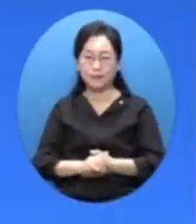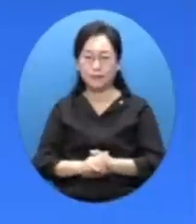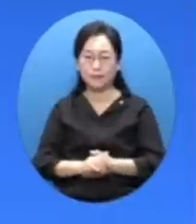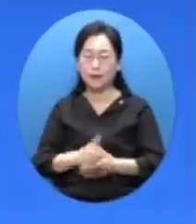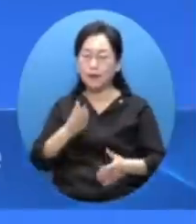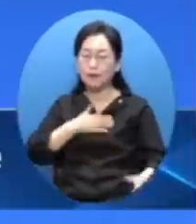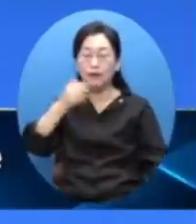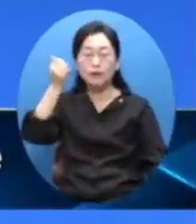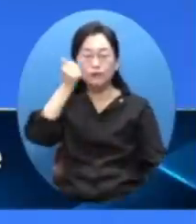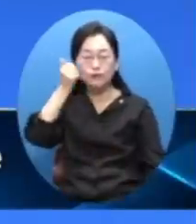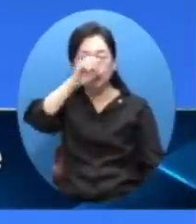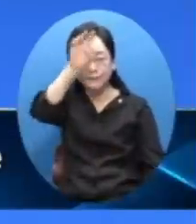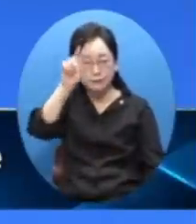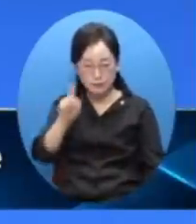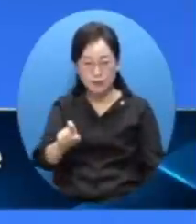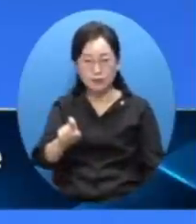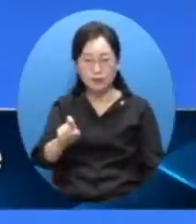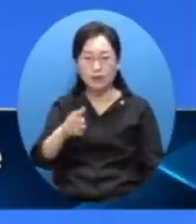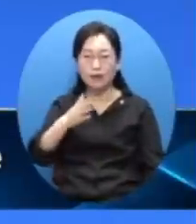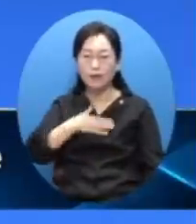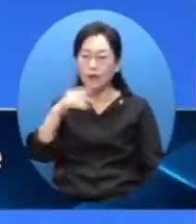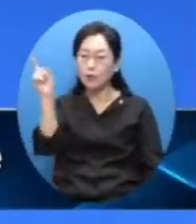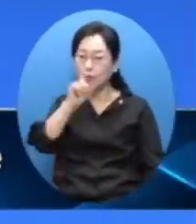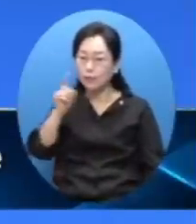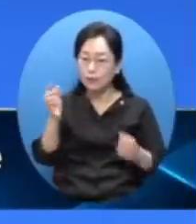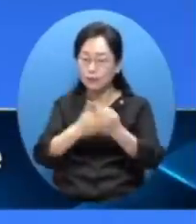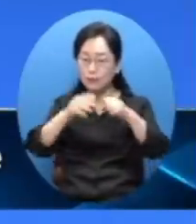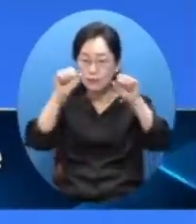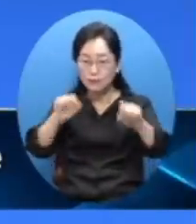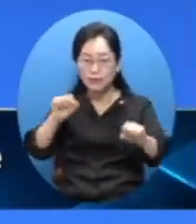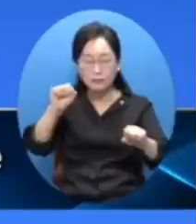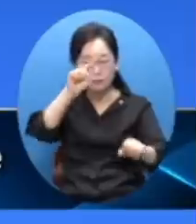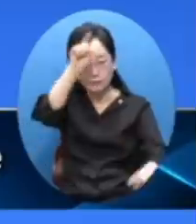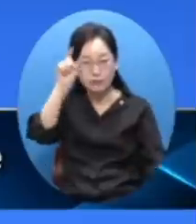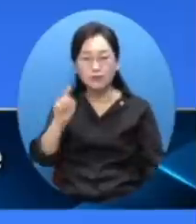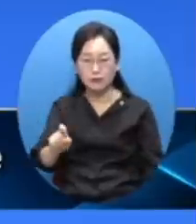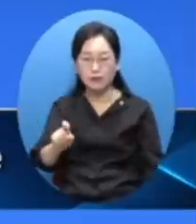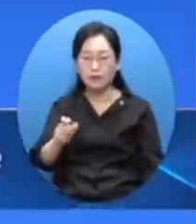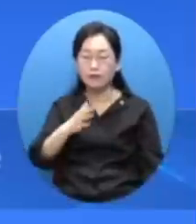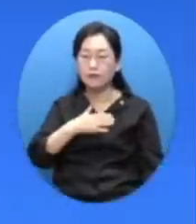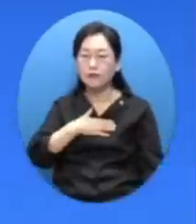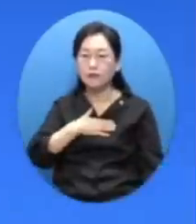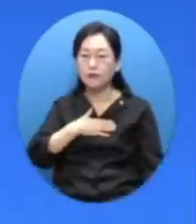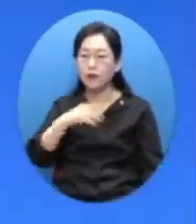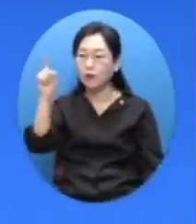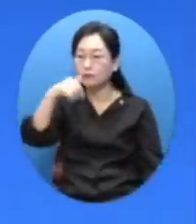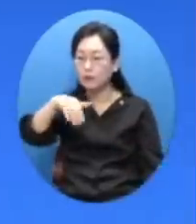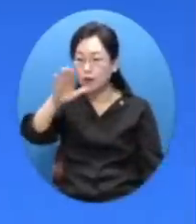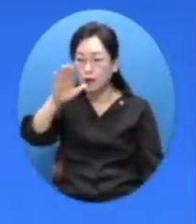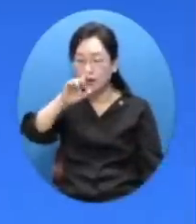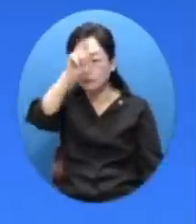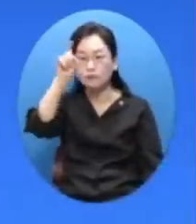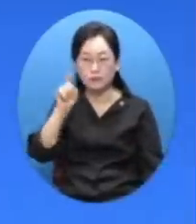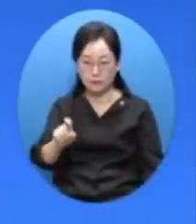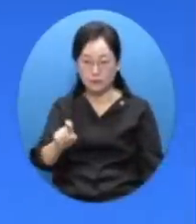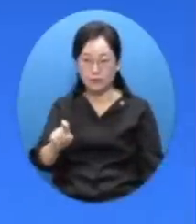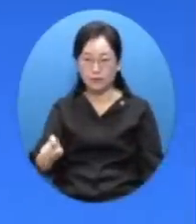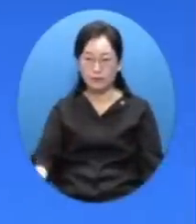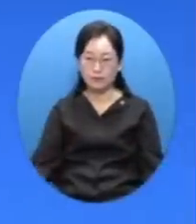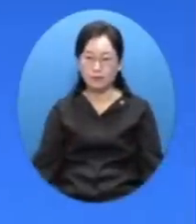나는 누구인가? 나는 무엇 때문에 살고 있는가? 나는 어디로 가고 있는가?